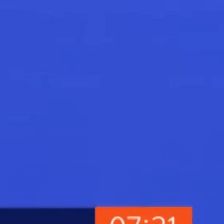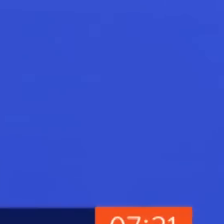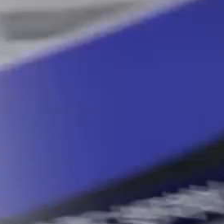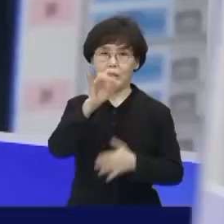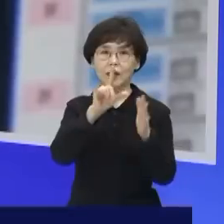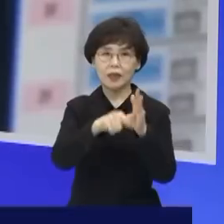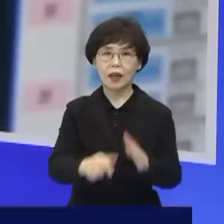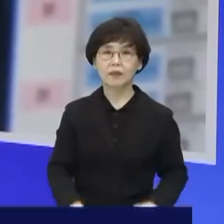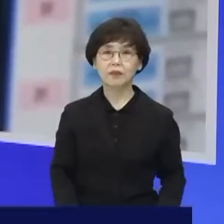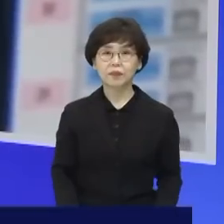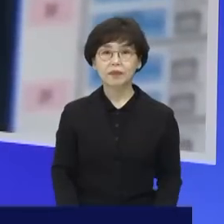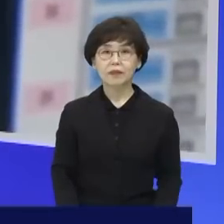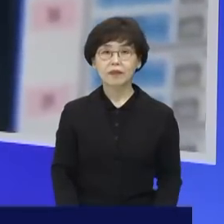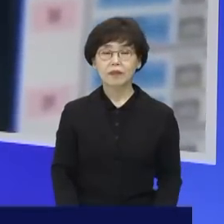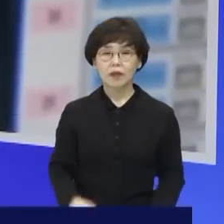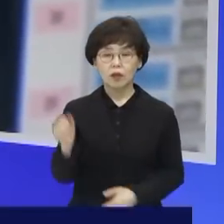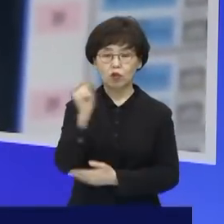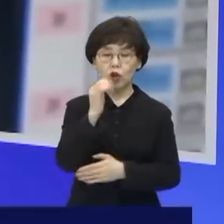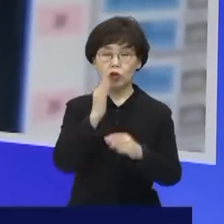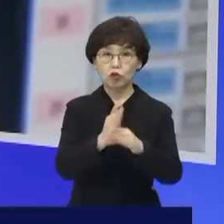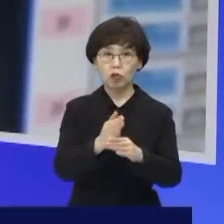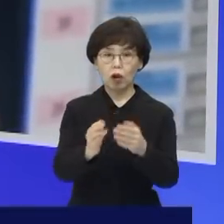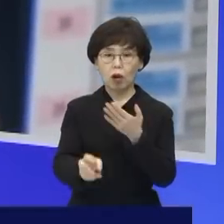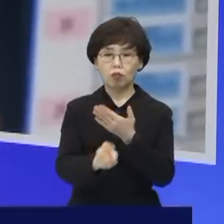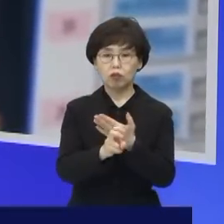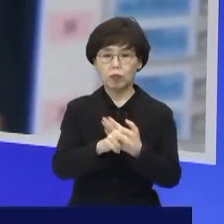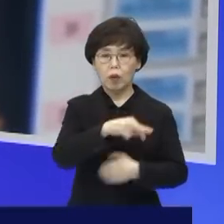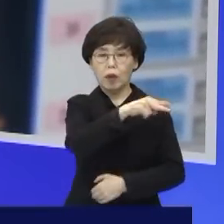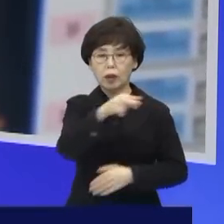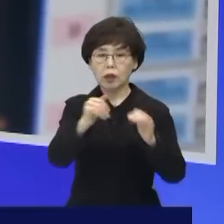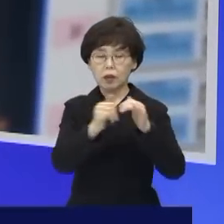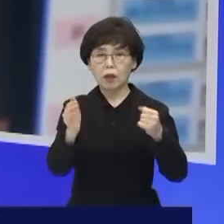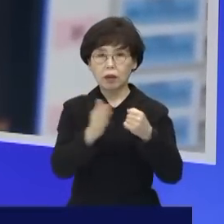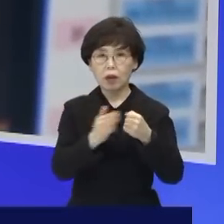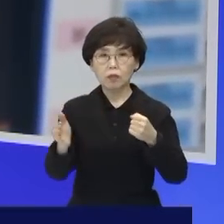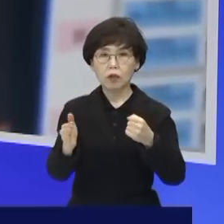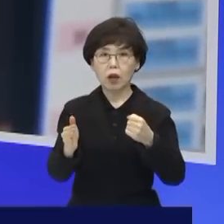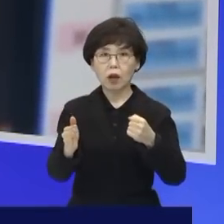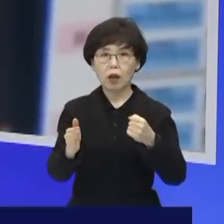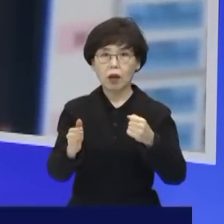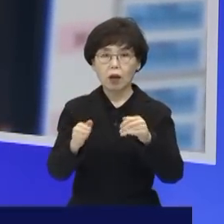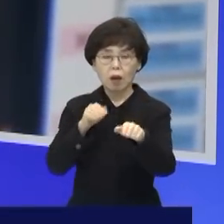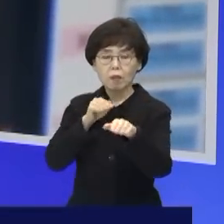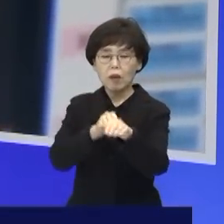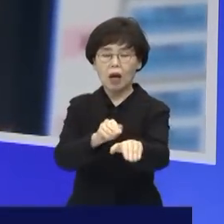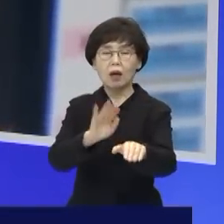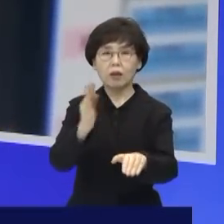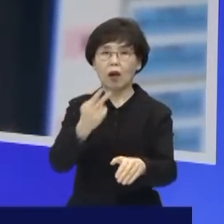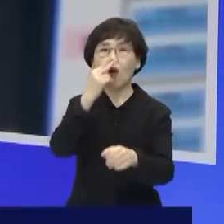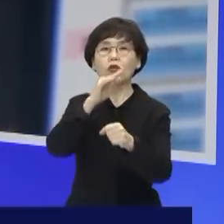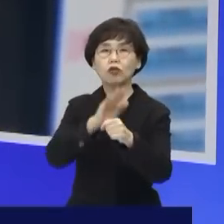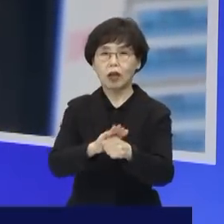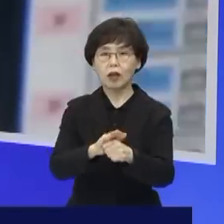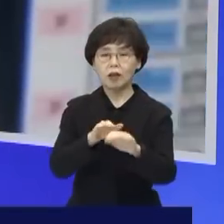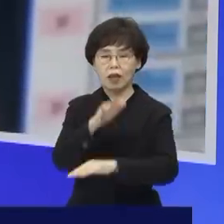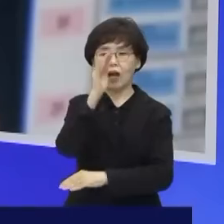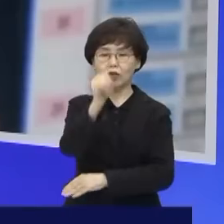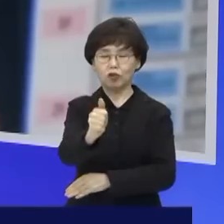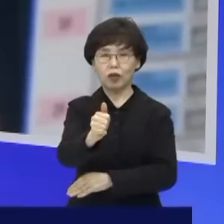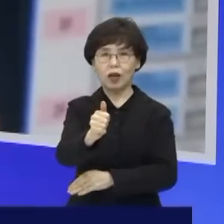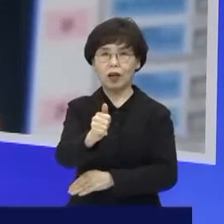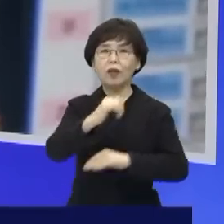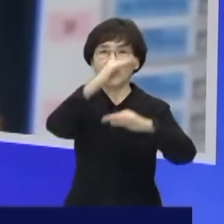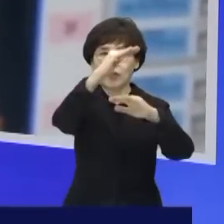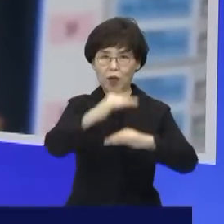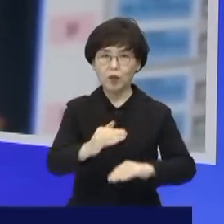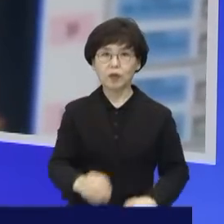있었습니다. 주행 중 무단 횡단자로 인해 추돌 사고가 발생했다며 억울하다는 차주의 사연이 온라인에서 논란이 되고